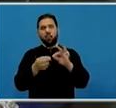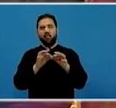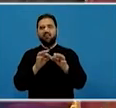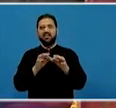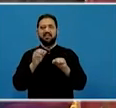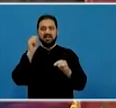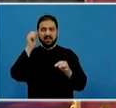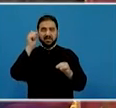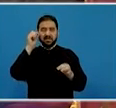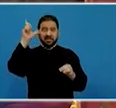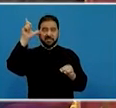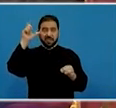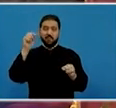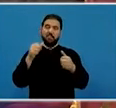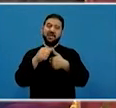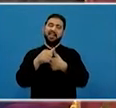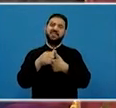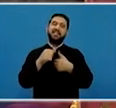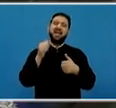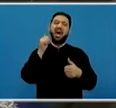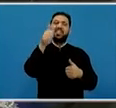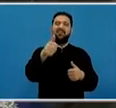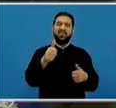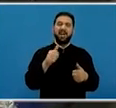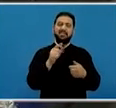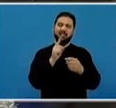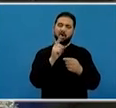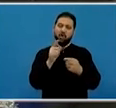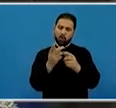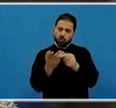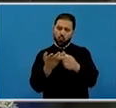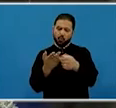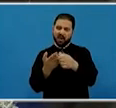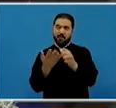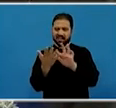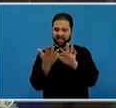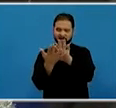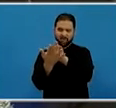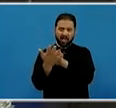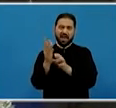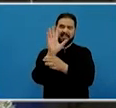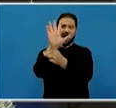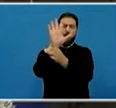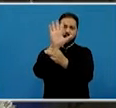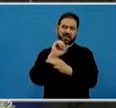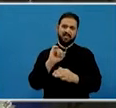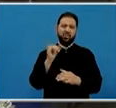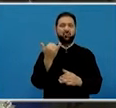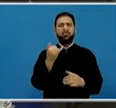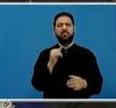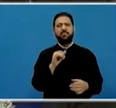care spune că prietenii adevărați sunt puțini numeri pe mâinile, de la mâinile sau pe degete de la o mână și că